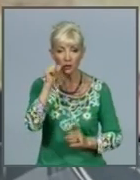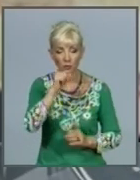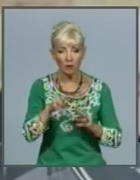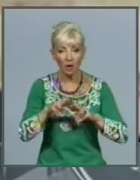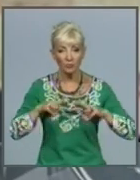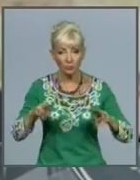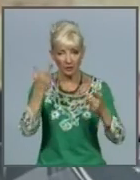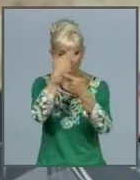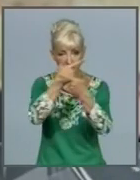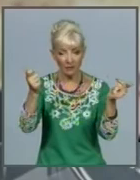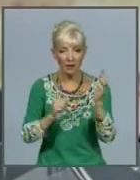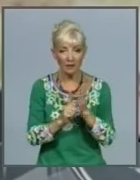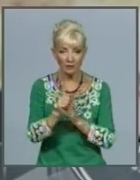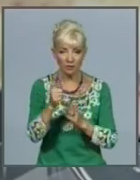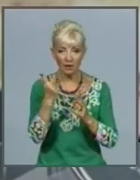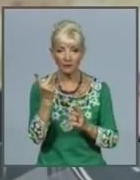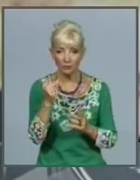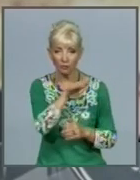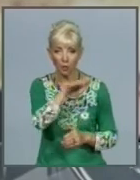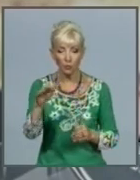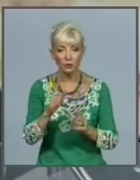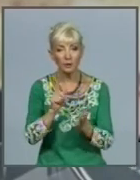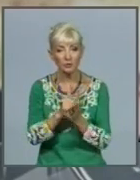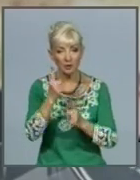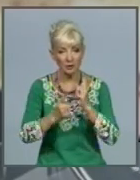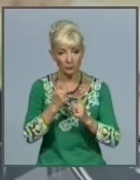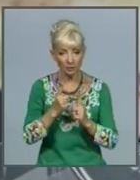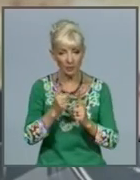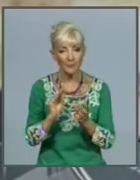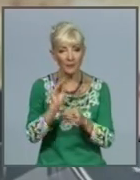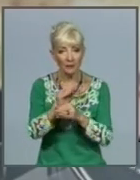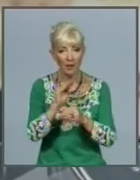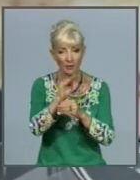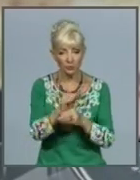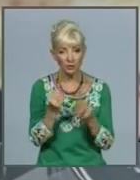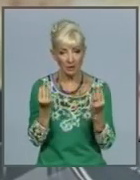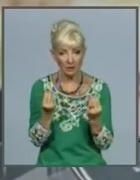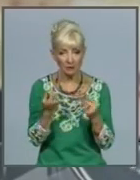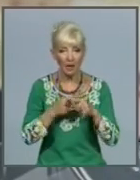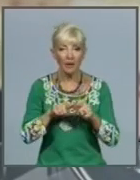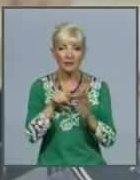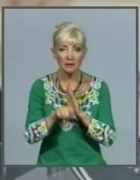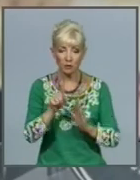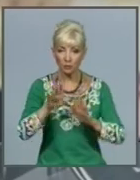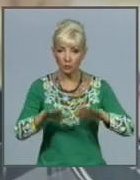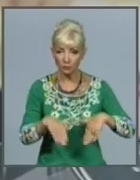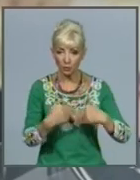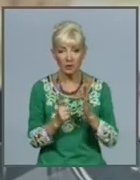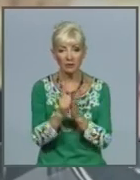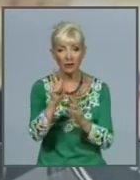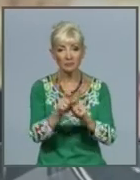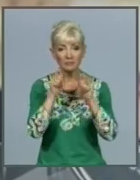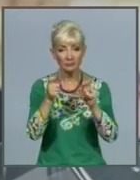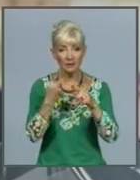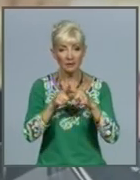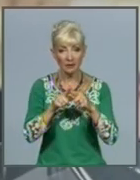запровадження другого рівня пенсійної реформи – накопичувальної системи. Це означає, що після набуття чинності відповідних норм